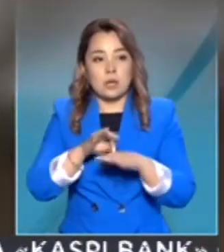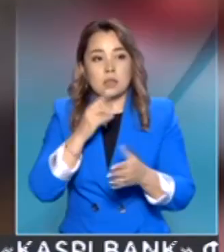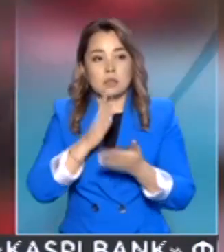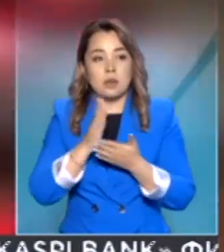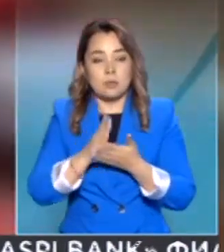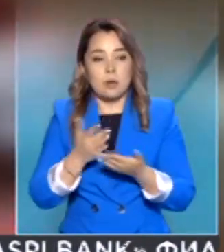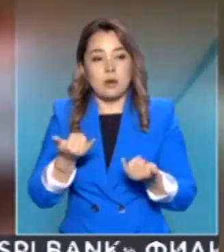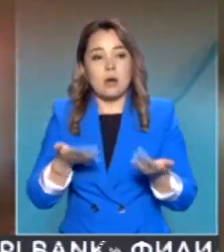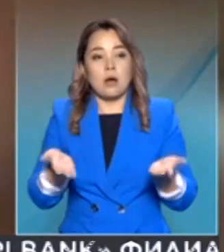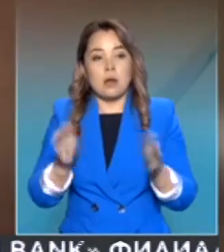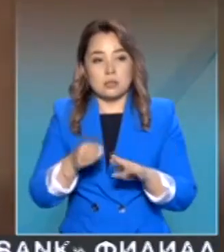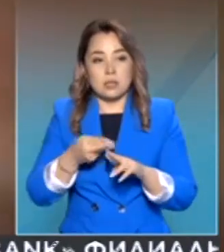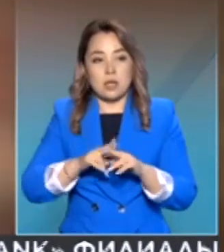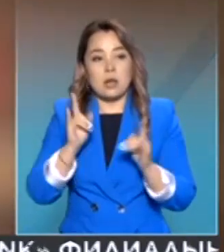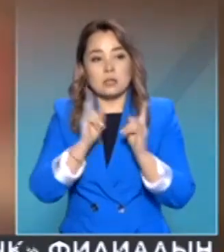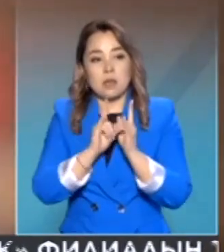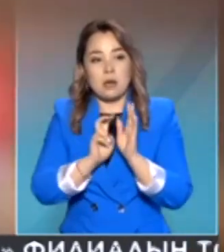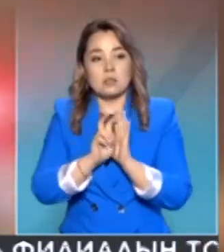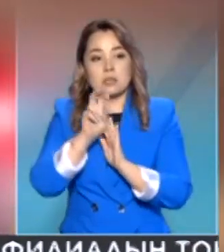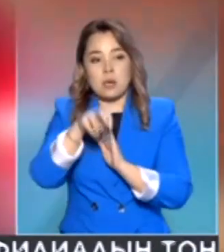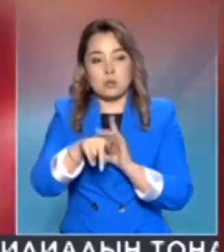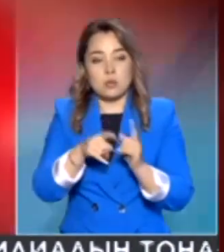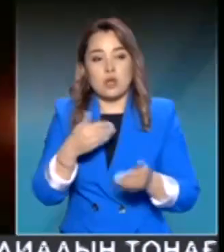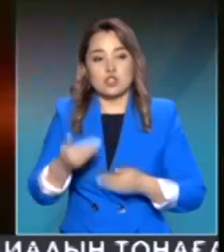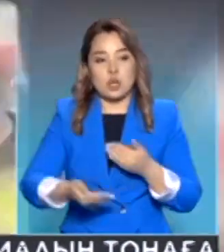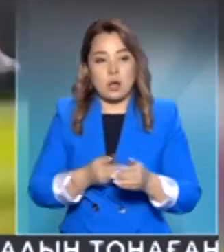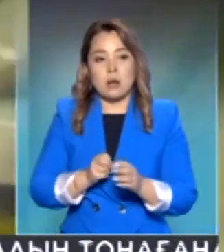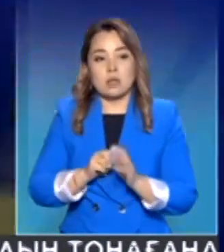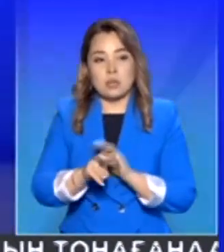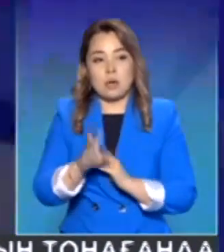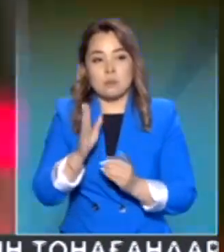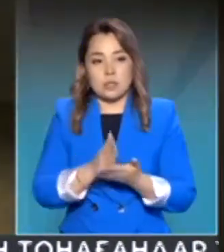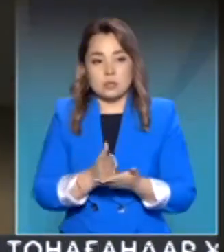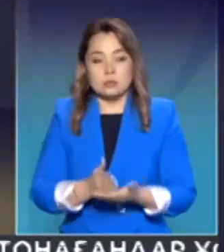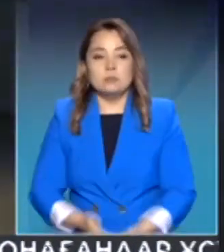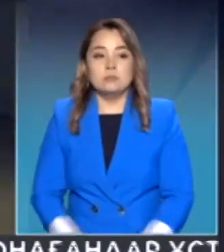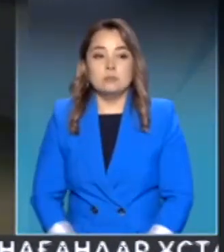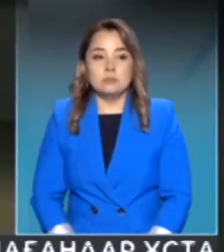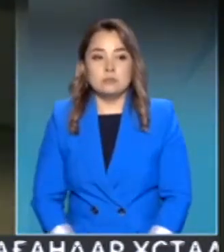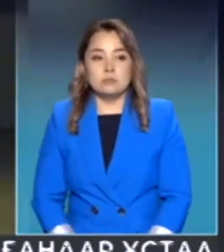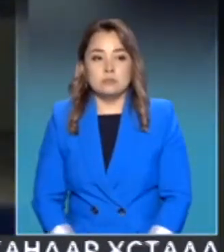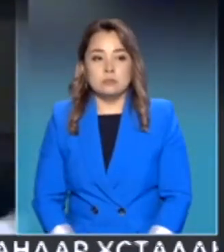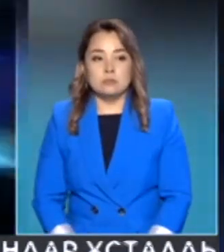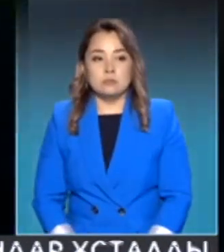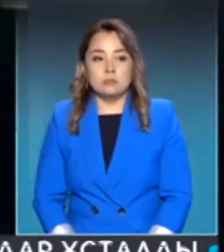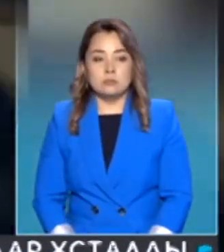Ал қалғандары терезеден асып түсіп жайылып қашты.